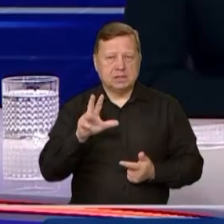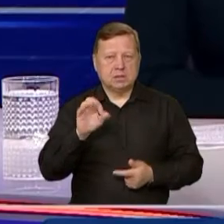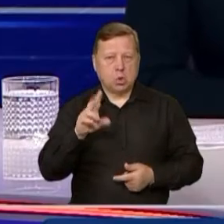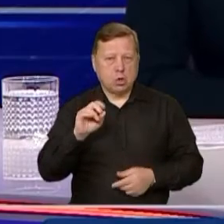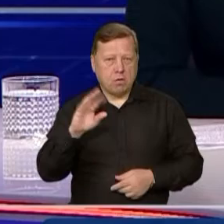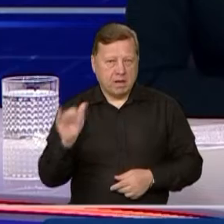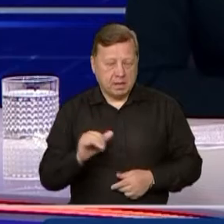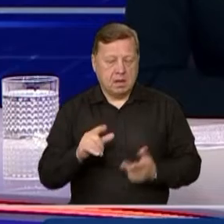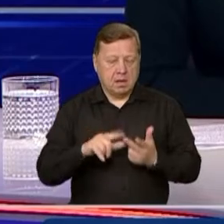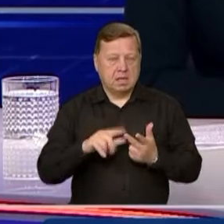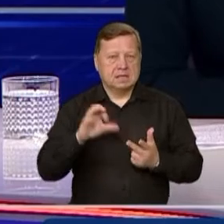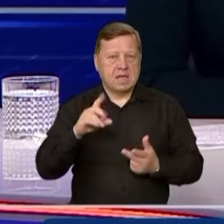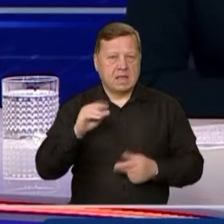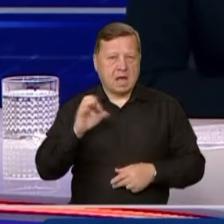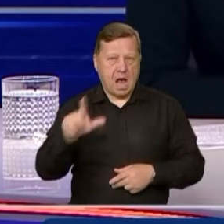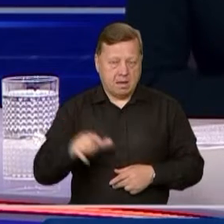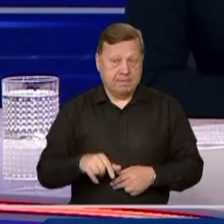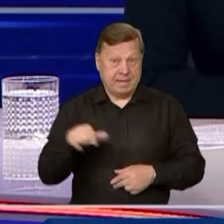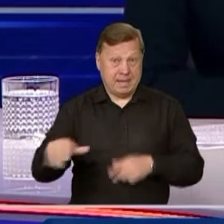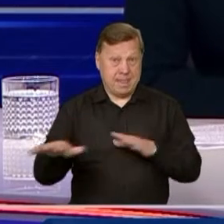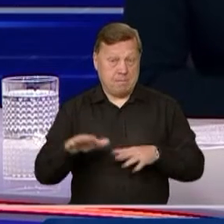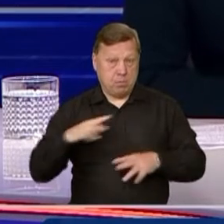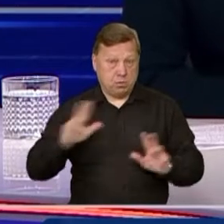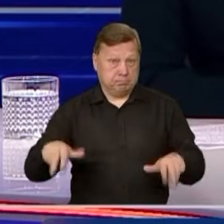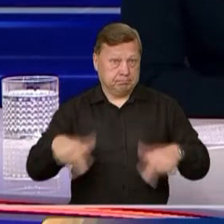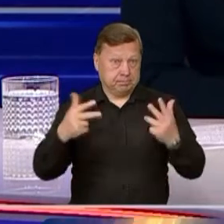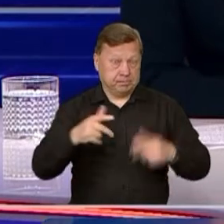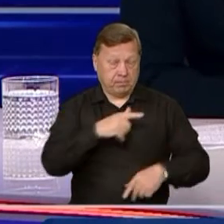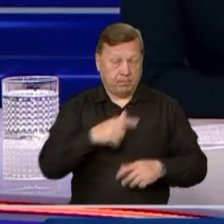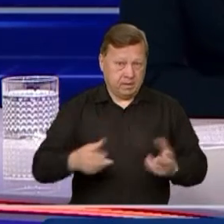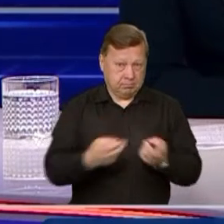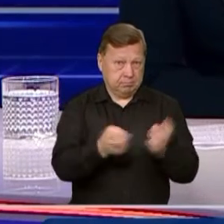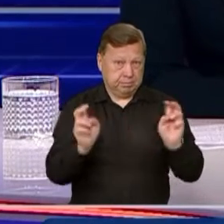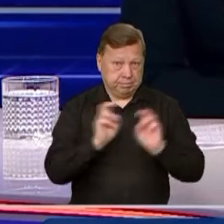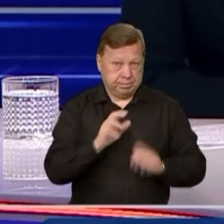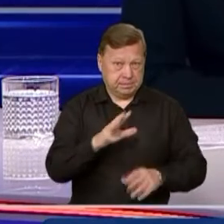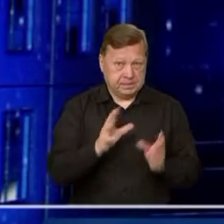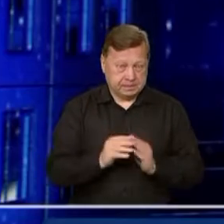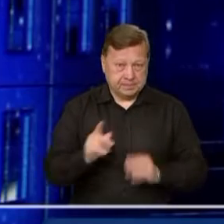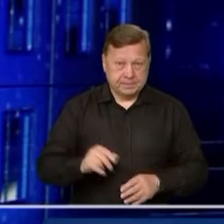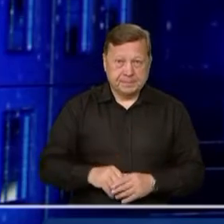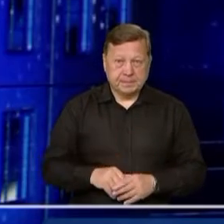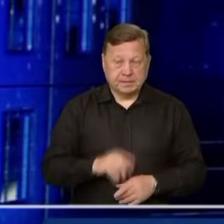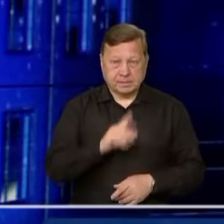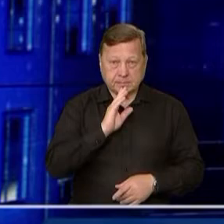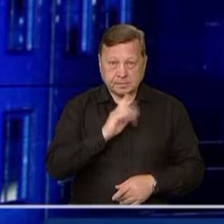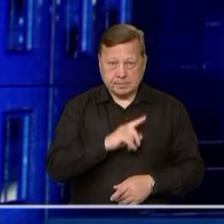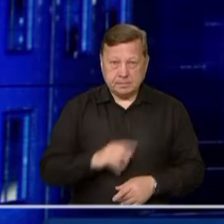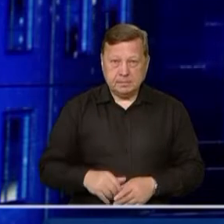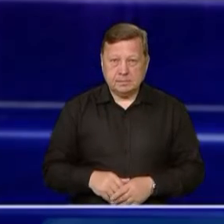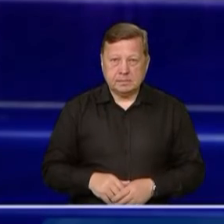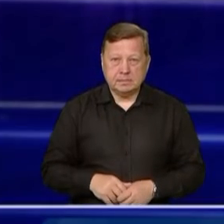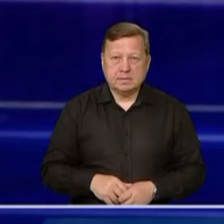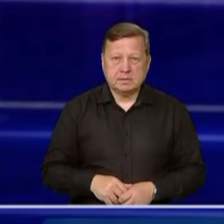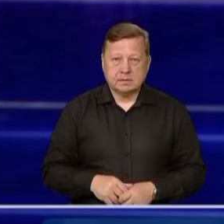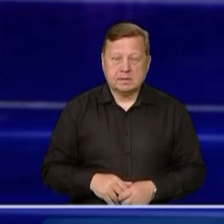była ta wideokonferencja, prawda? Z Senegalu. Tak, tak. Ta wizyta... Została wkomponowana w wizytę, tak żeby jej też nie przerywać.